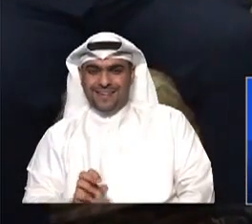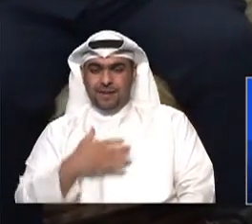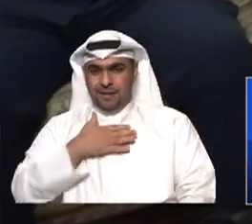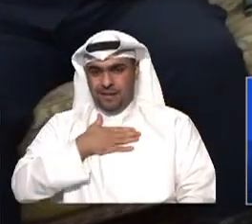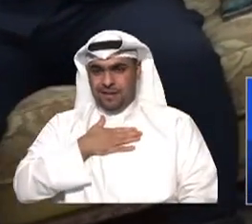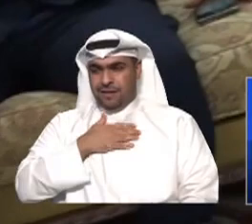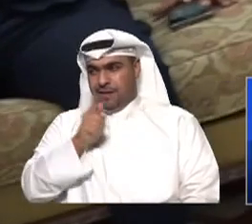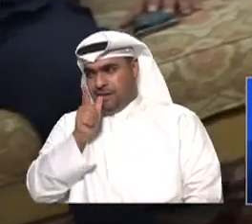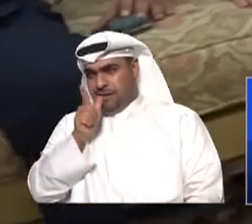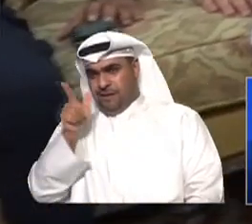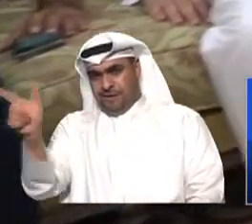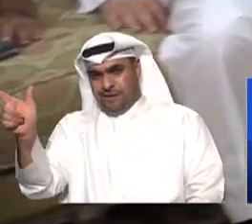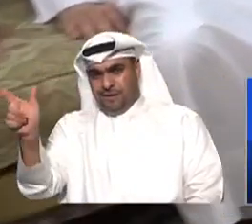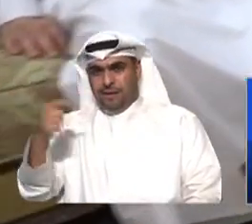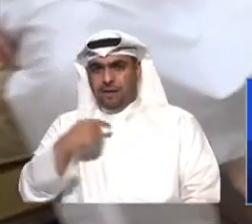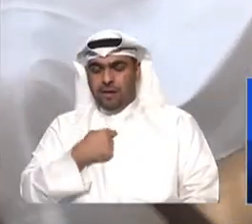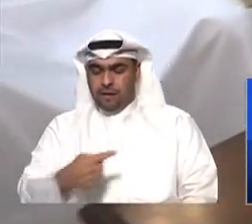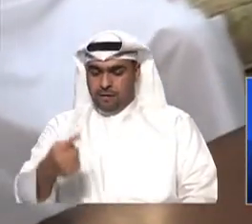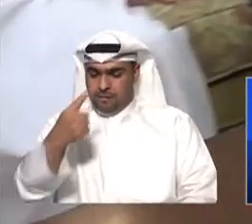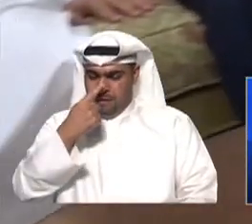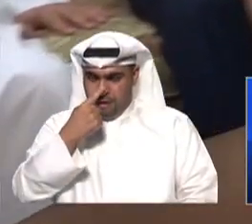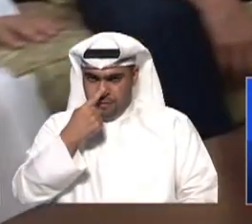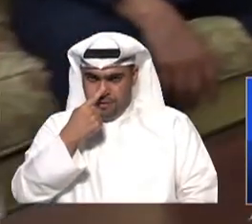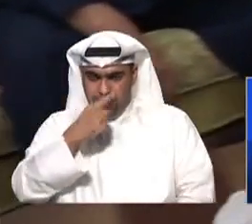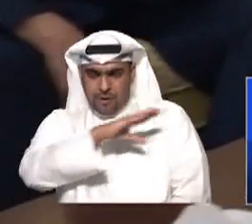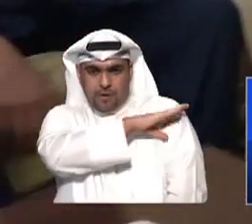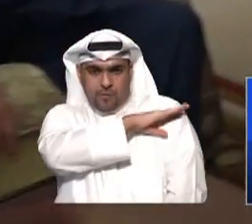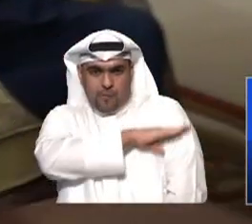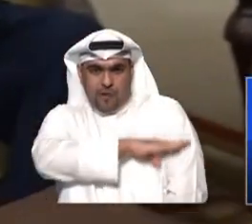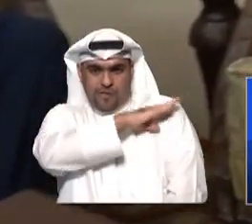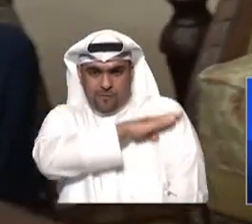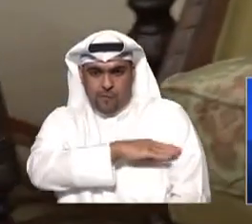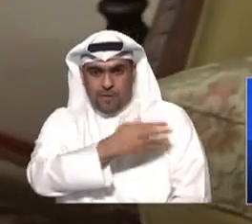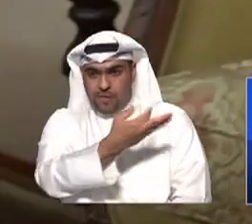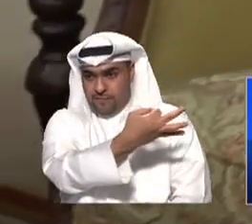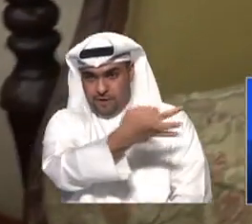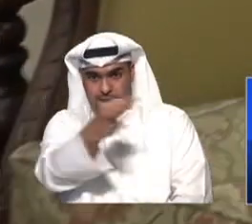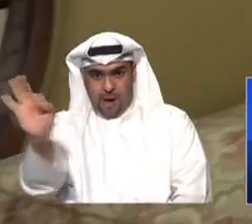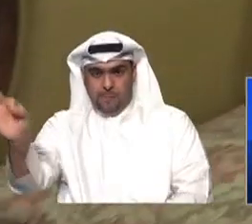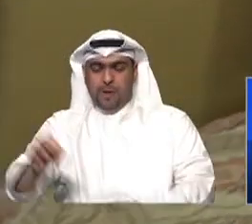ولا تشيل هم، تراهم كفوا وقد المسؤولية ويتحملون الامانة